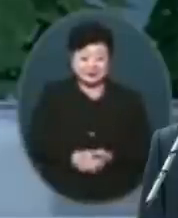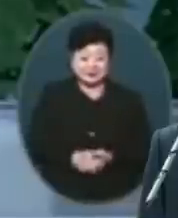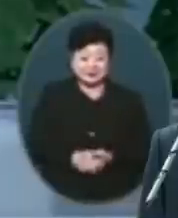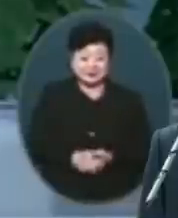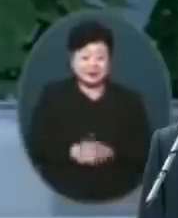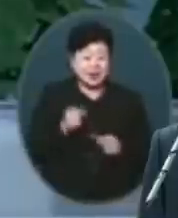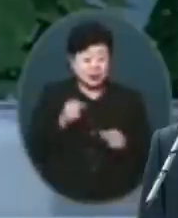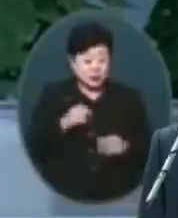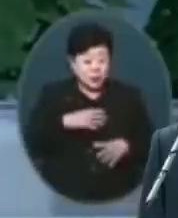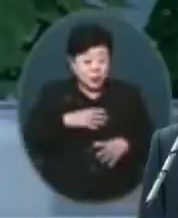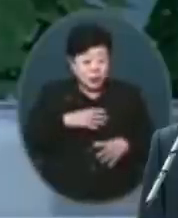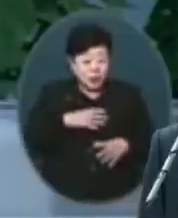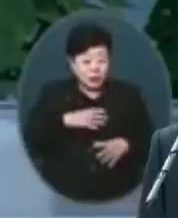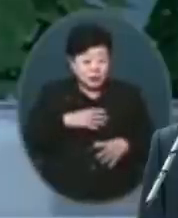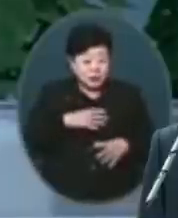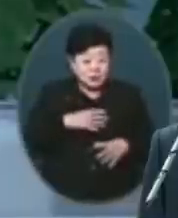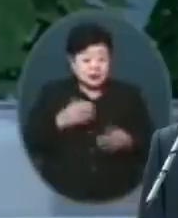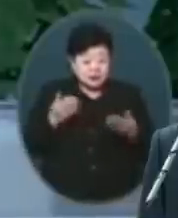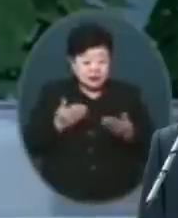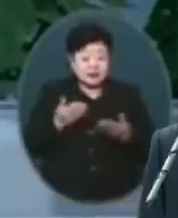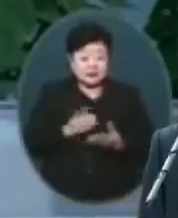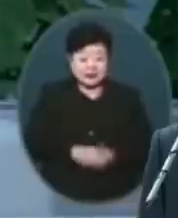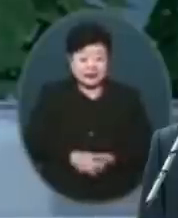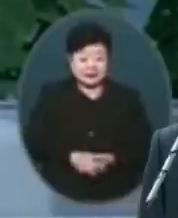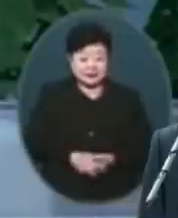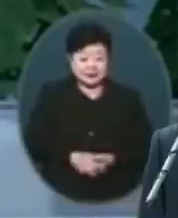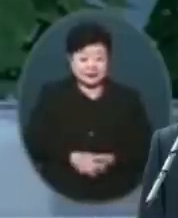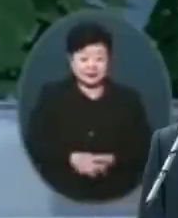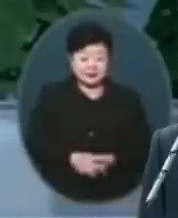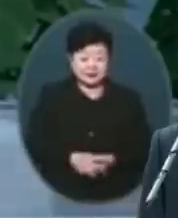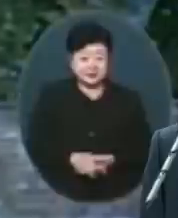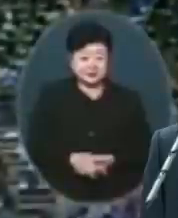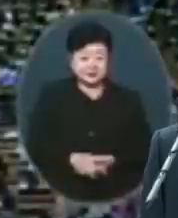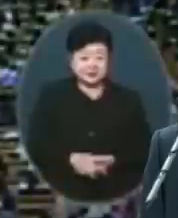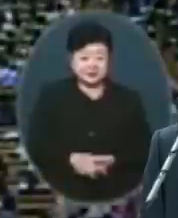얼마나 놀라운 일인지 모릅니다.